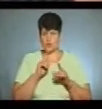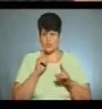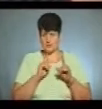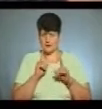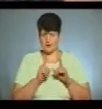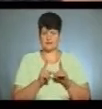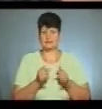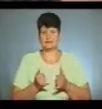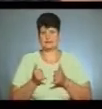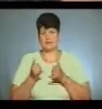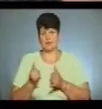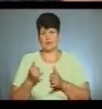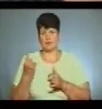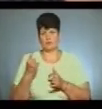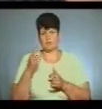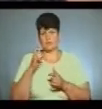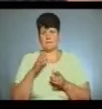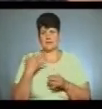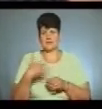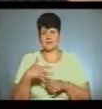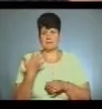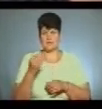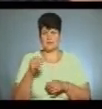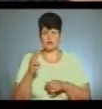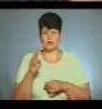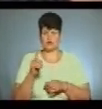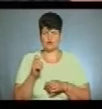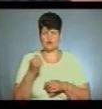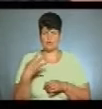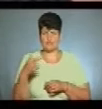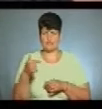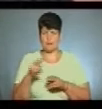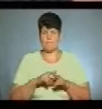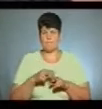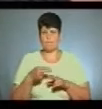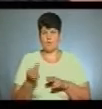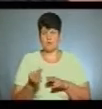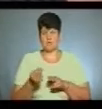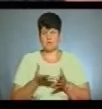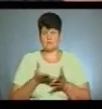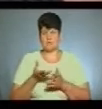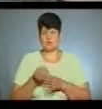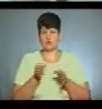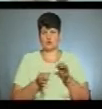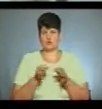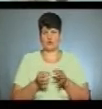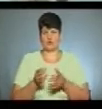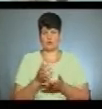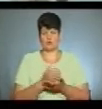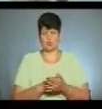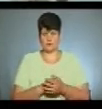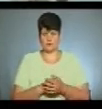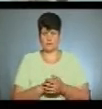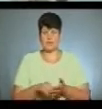місто Тернопіль, 55 114 гривень, 10 копійок повернення сплаченого судового збору. Представник